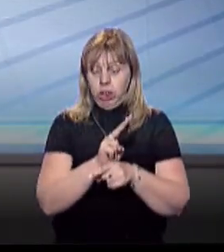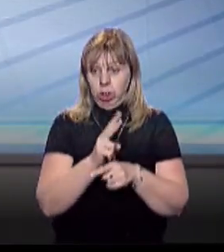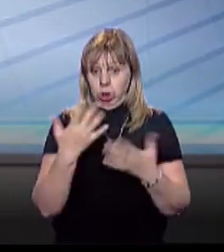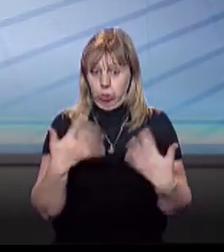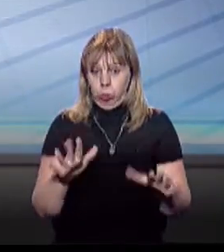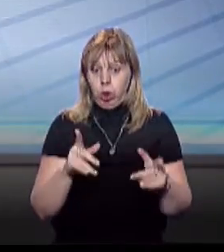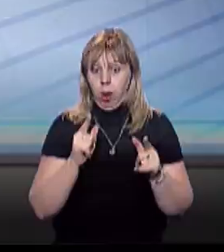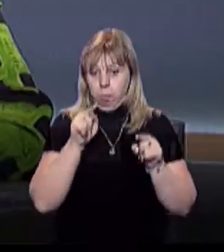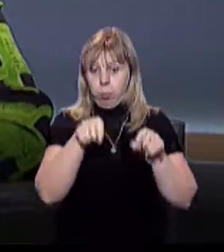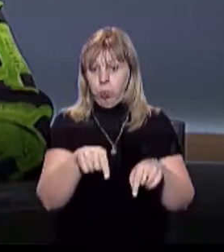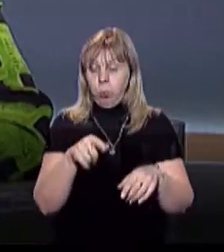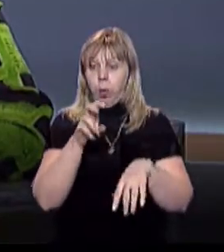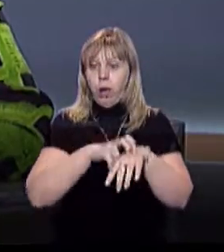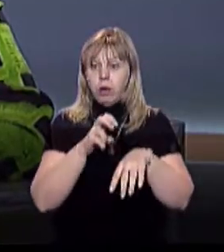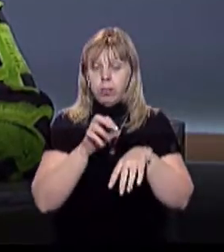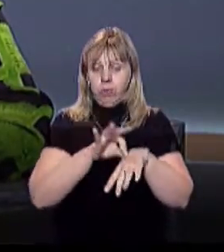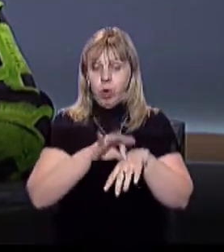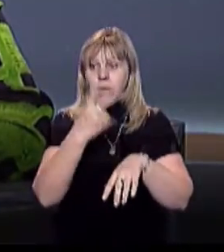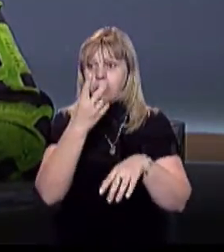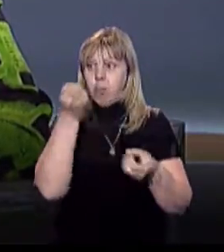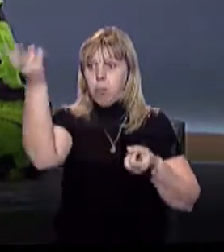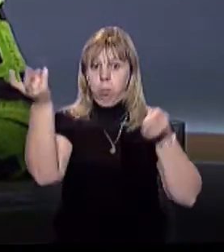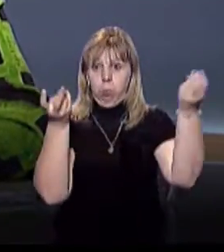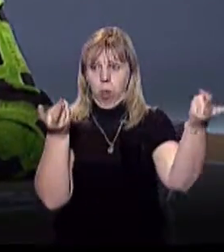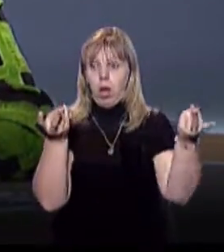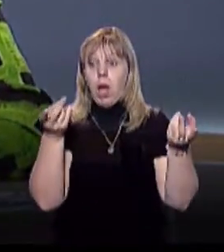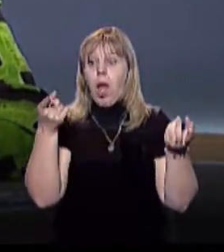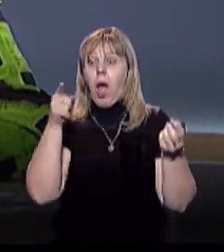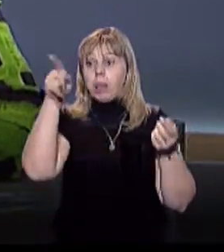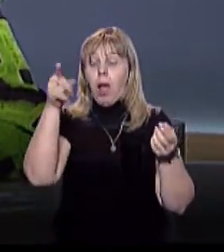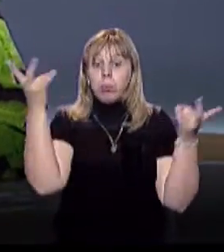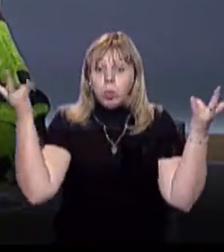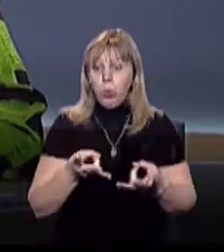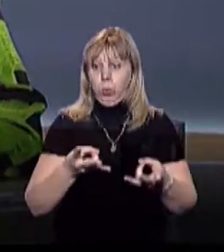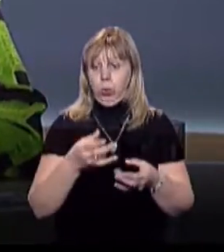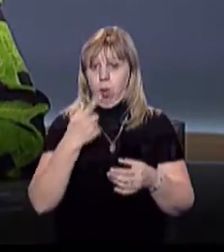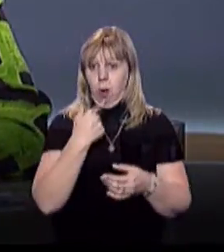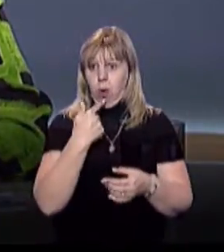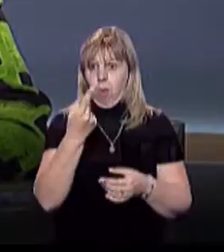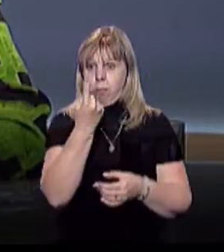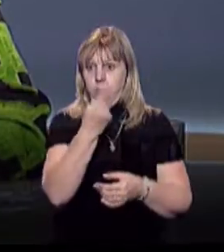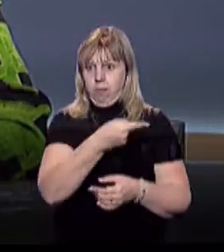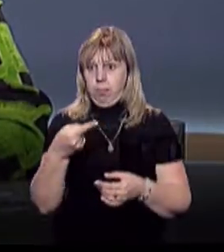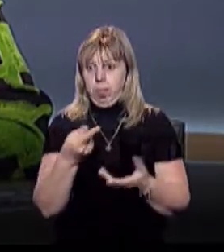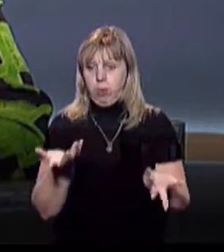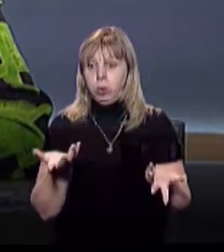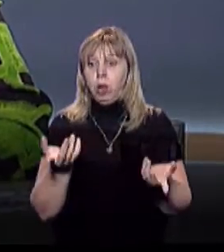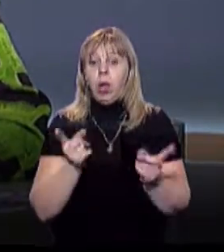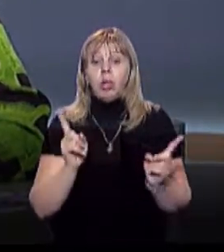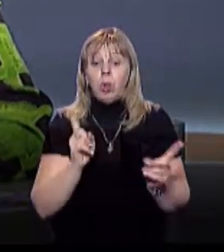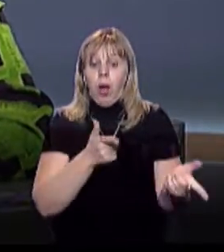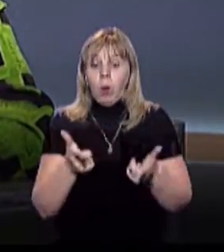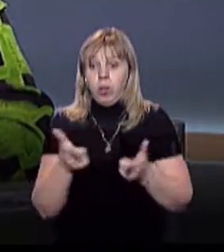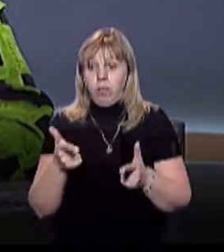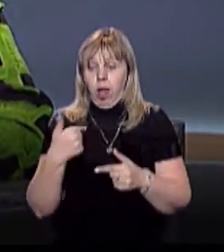ну, поступили хворі у два лікувальні заклади і беруть туди от цю кров. Ну, що